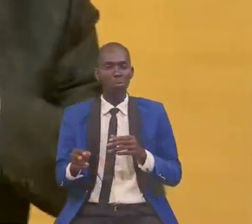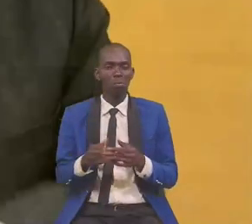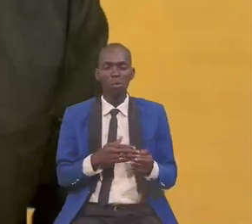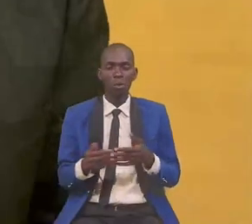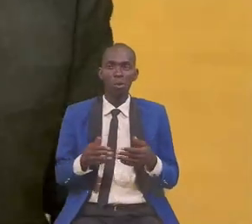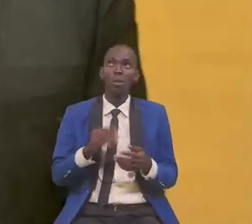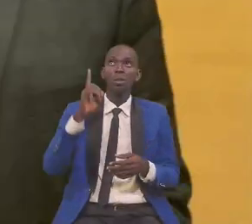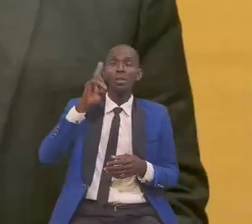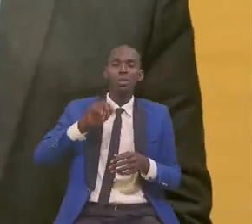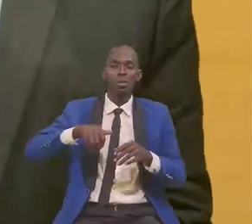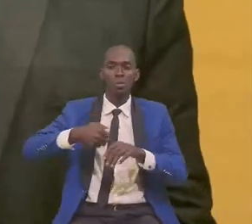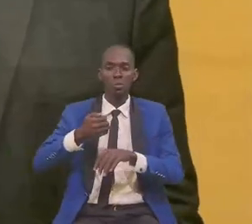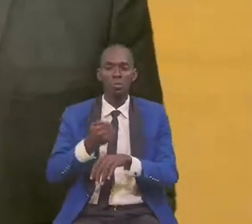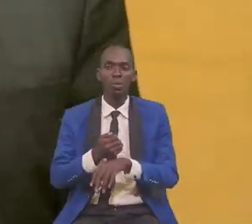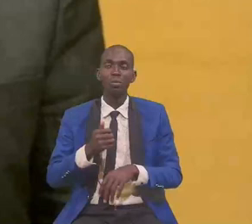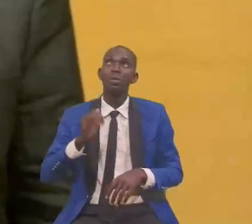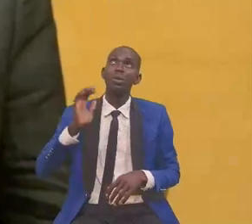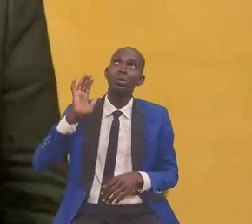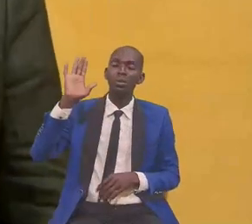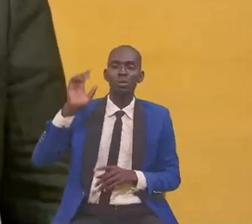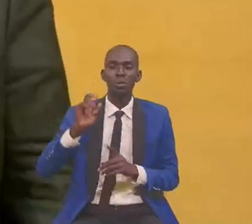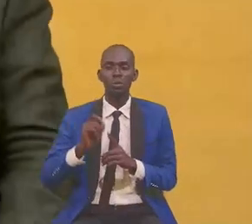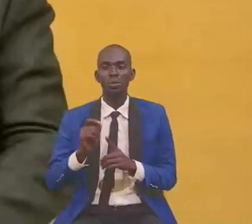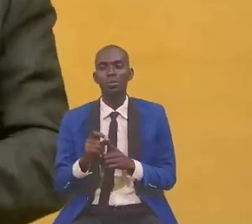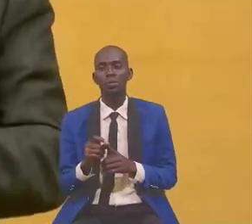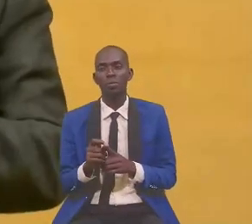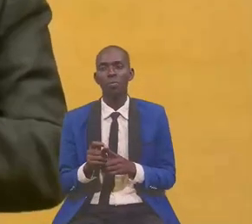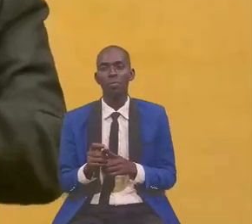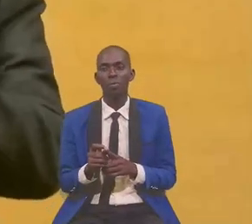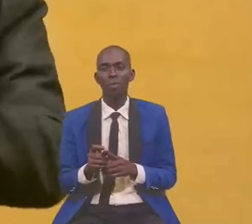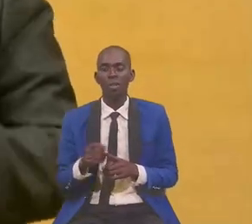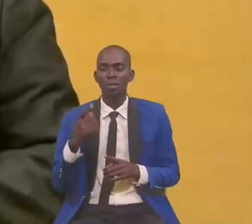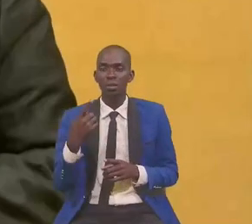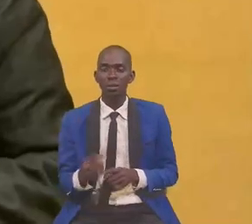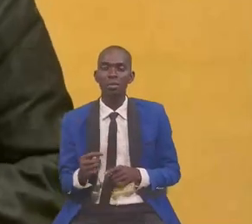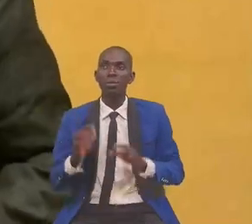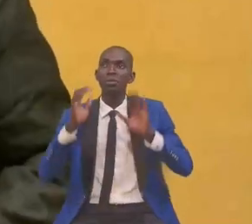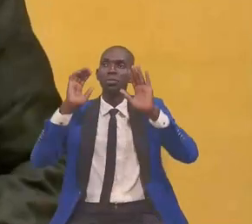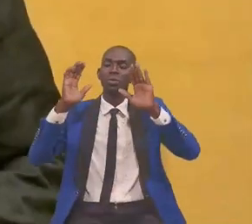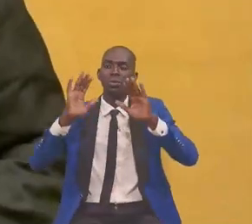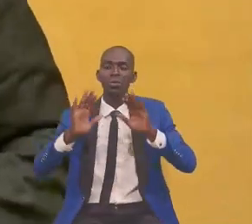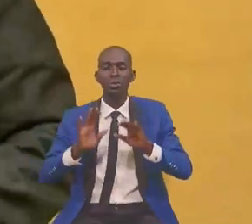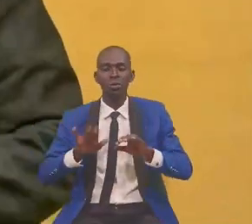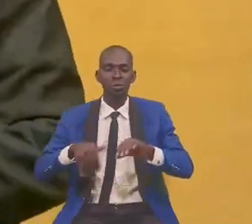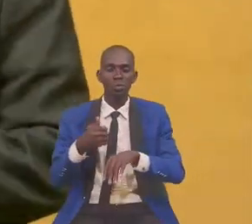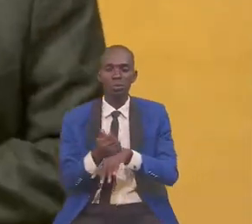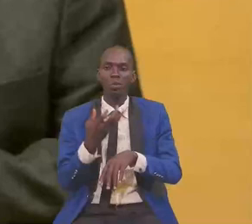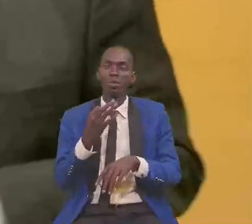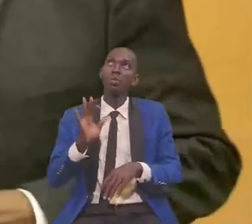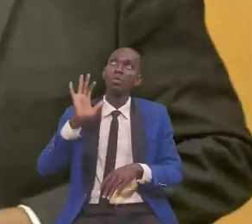il confirme la parole. La merveilleuse confirmation de sa parole.